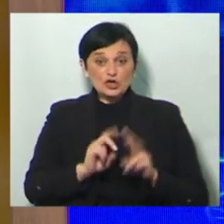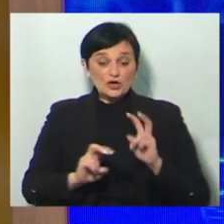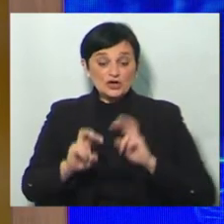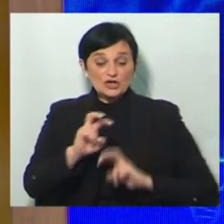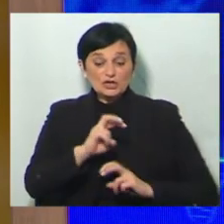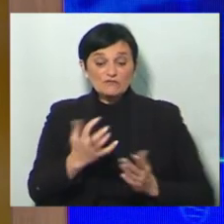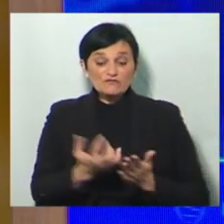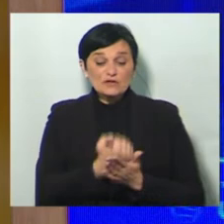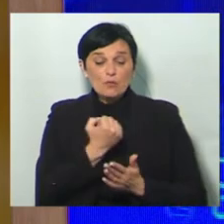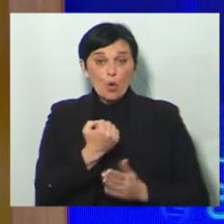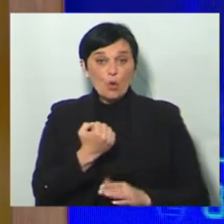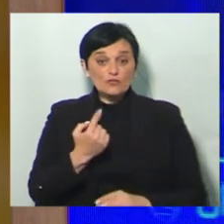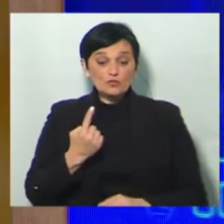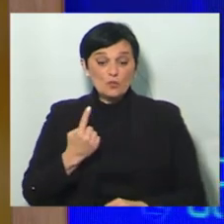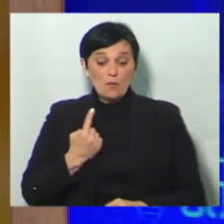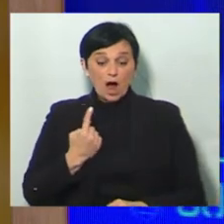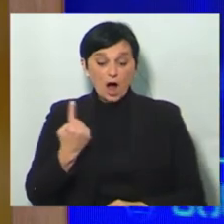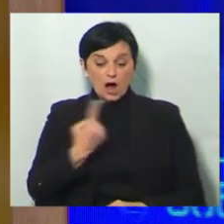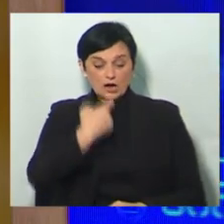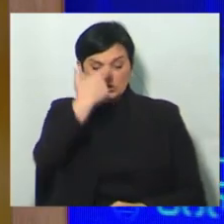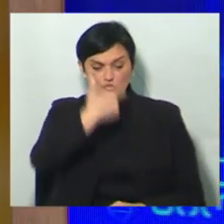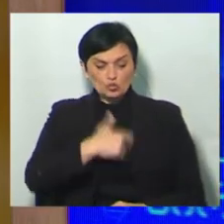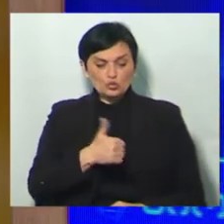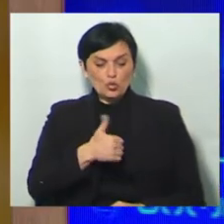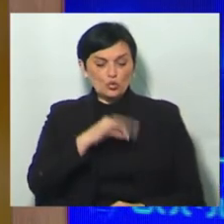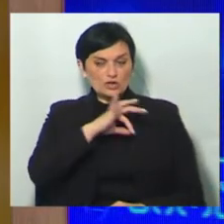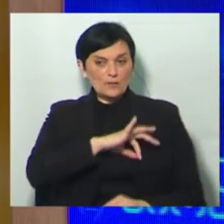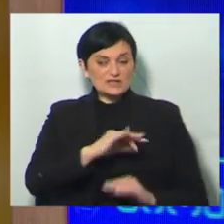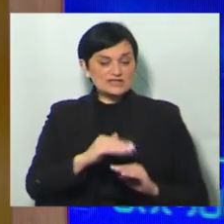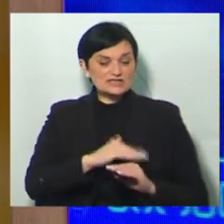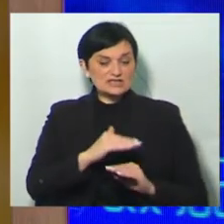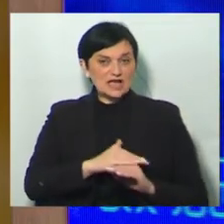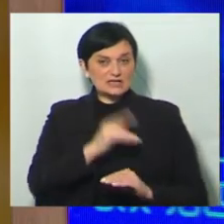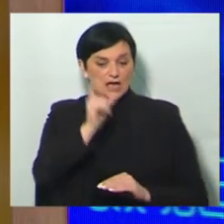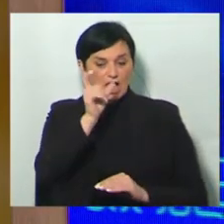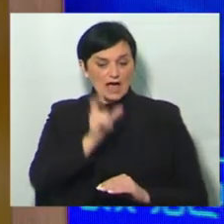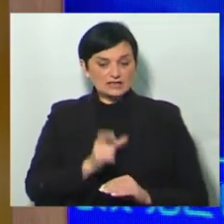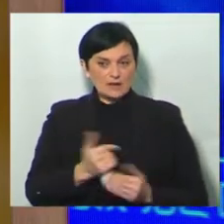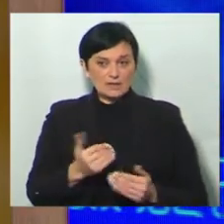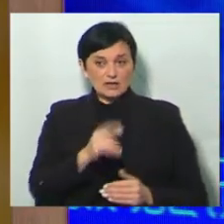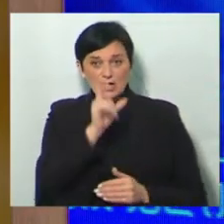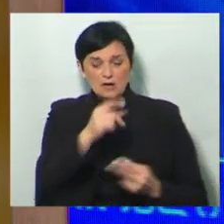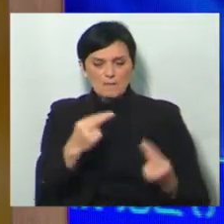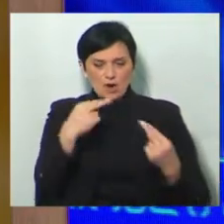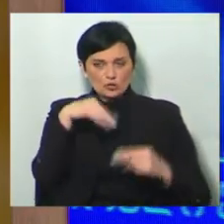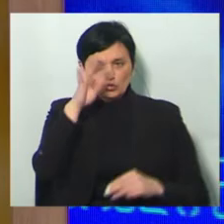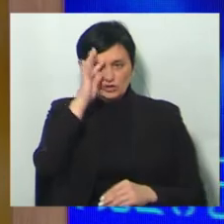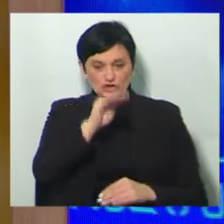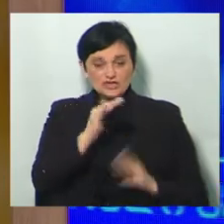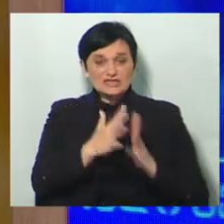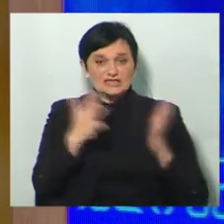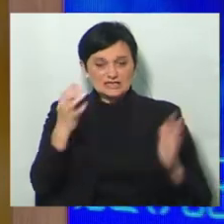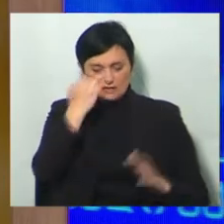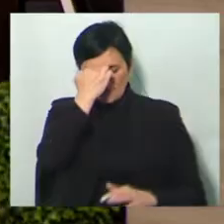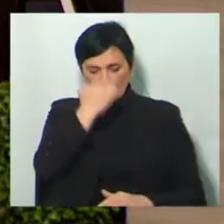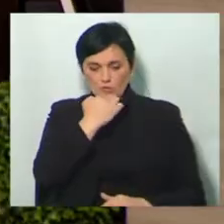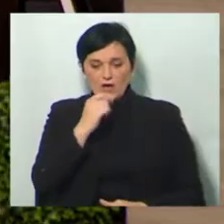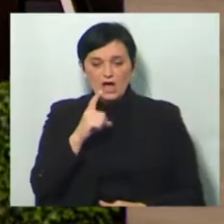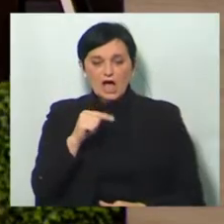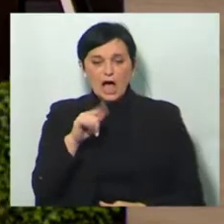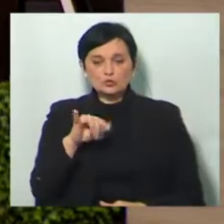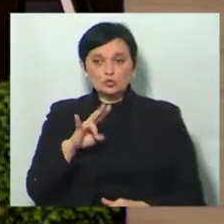ვიპოვოთ მარტოობაში და განმარტოებაში და როგორ გამოვიყენოთ ეს სიკეთე ადამიანისათვის. მაყურებელს შევახსენებთ, დიდი მადლობა ხათუნამ